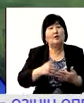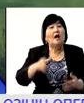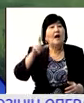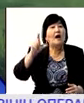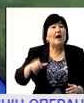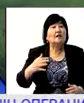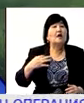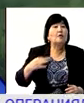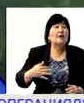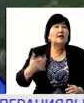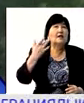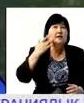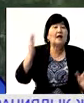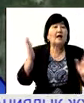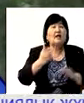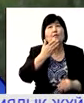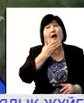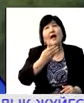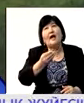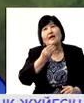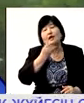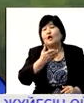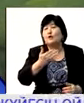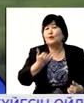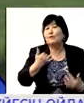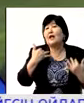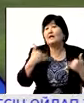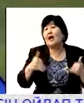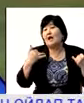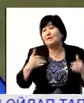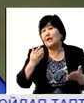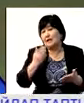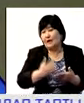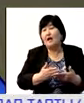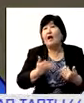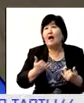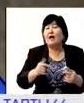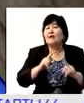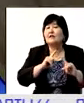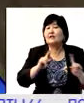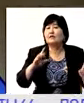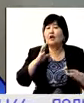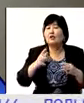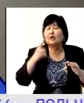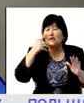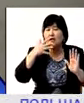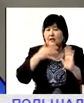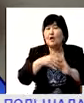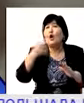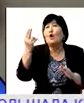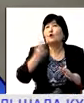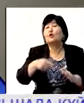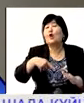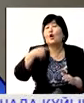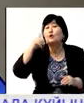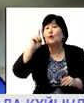Адамзат баласы қашаннан табиғаттың әсемдігіне, сұлулығына тамсанып таңданған. Ал тылсым дүниенің сырын ұғып, суреттерді